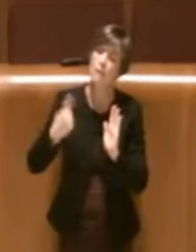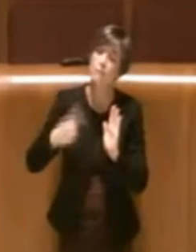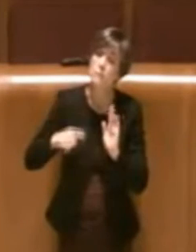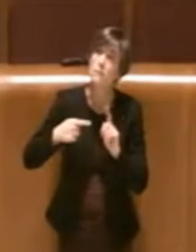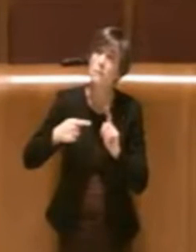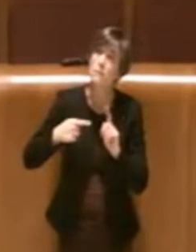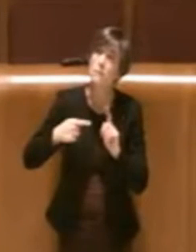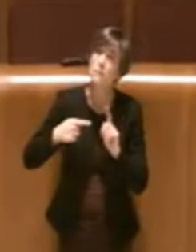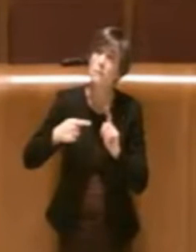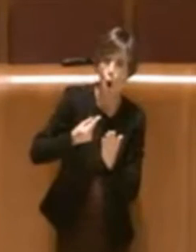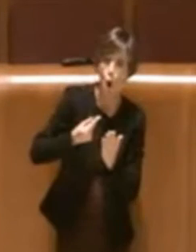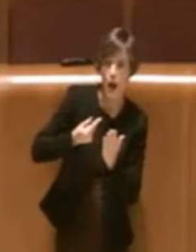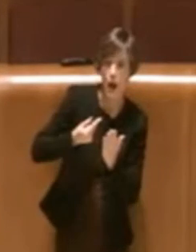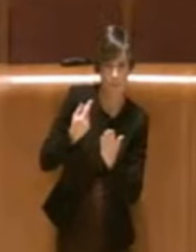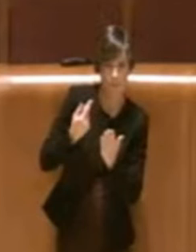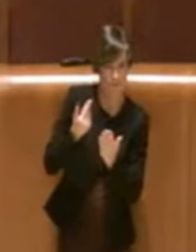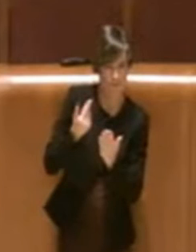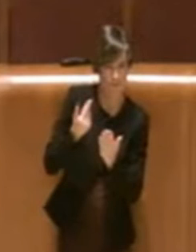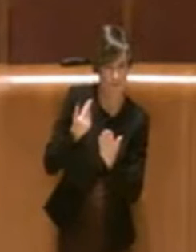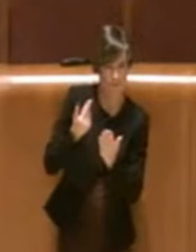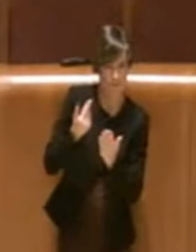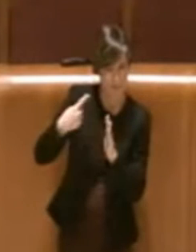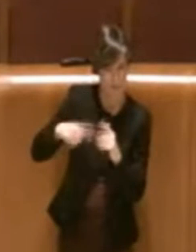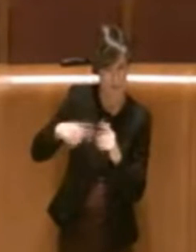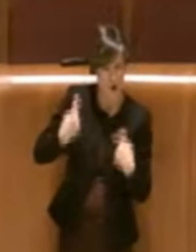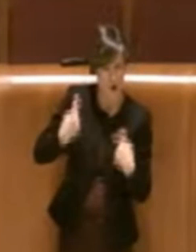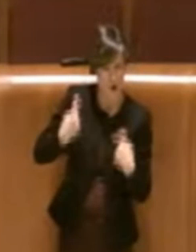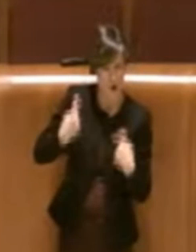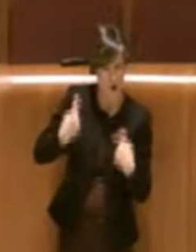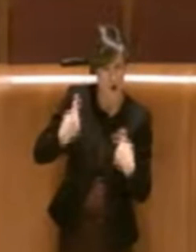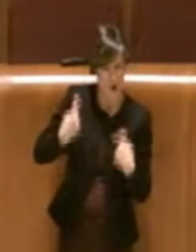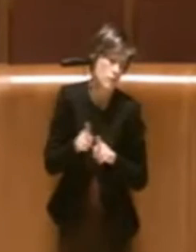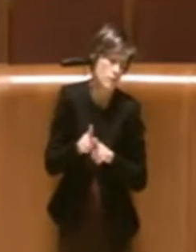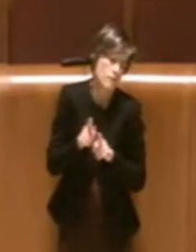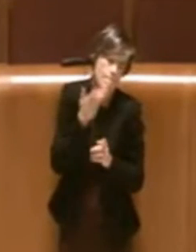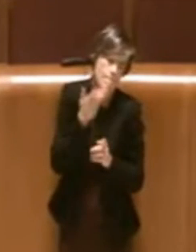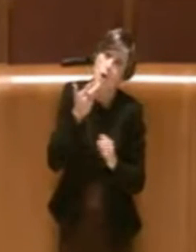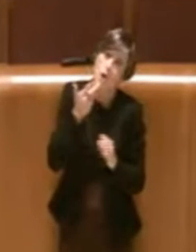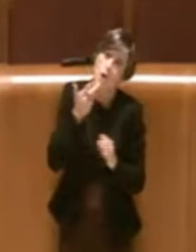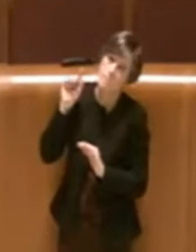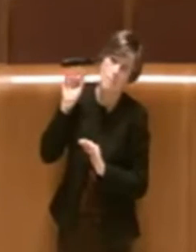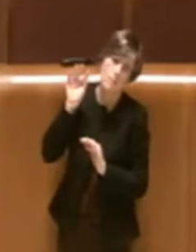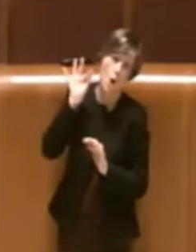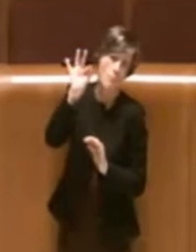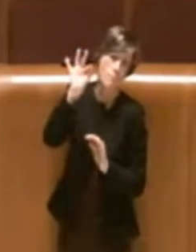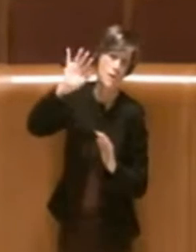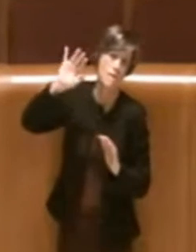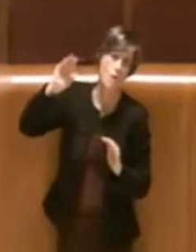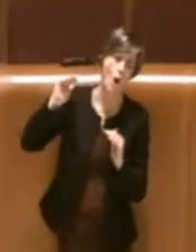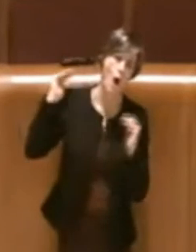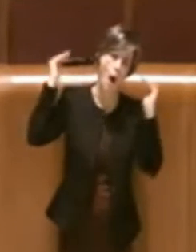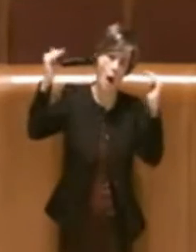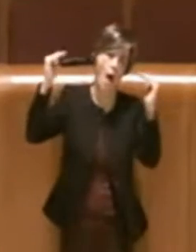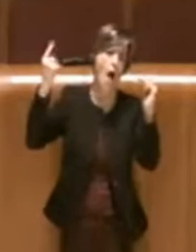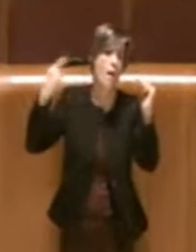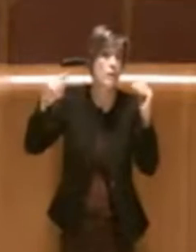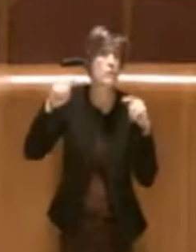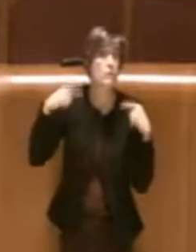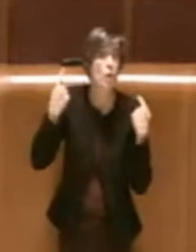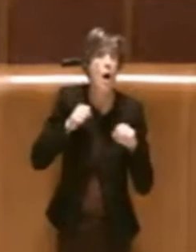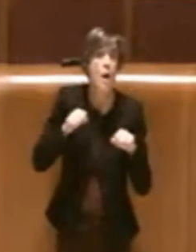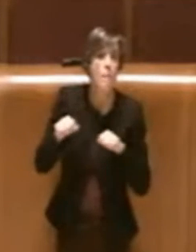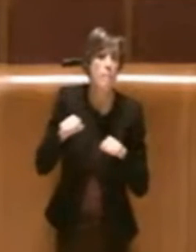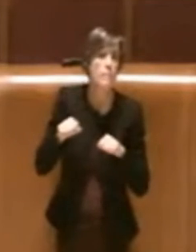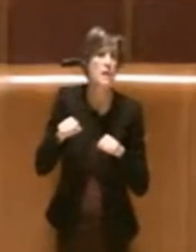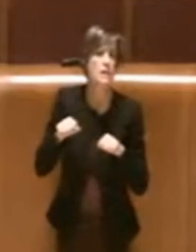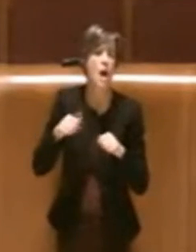realizzare veramente qualcosa di diverso. L'amministrazione non abbandonerà mai il suo ruolo, perché seguirà